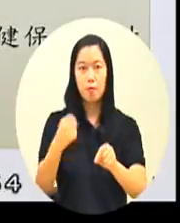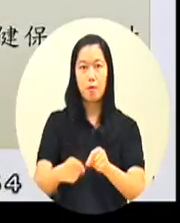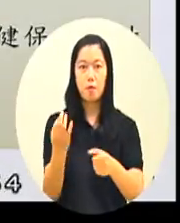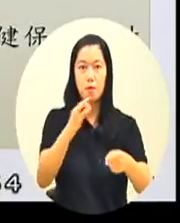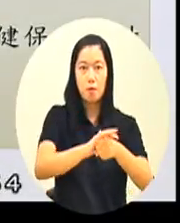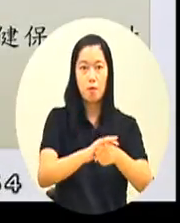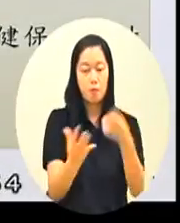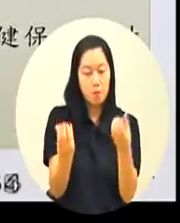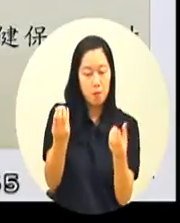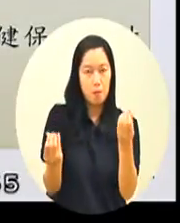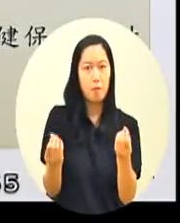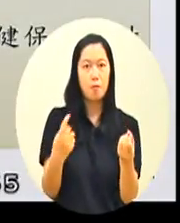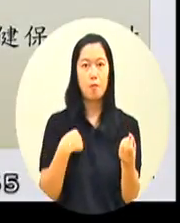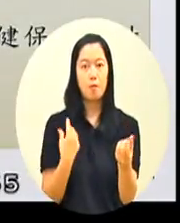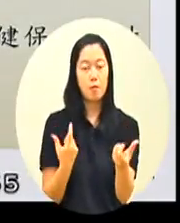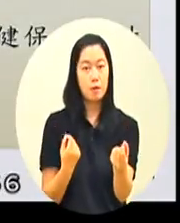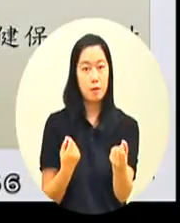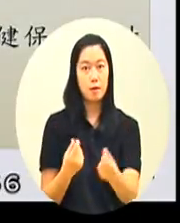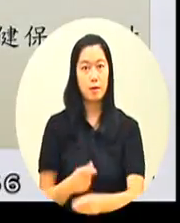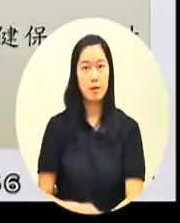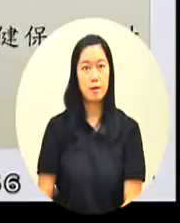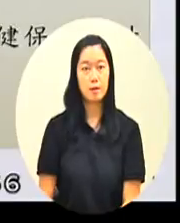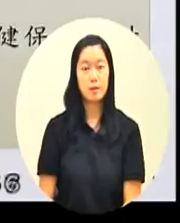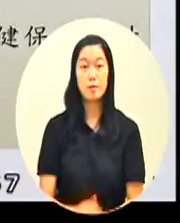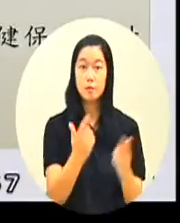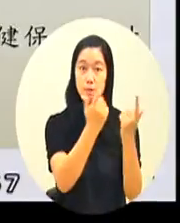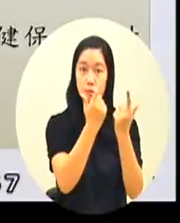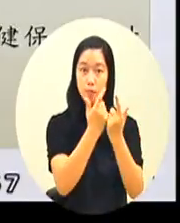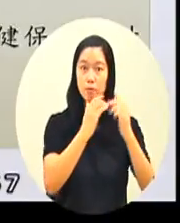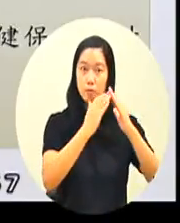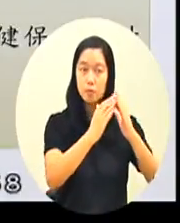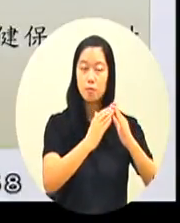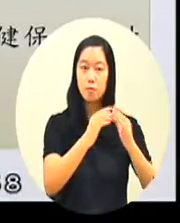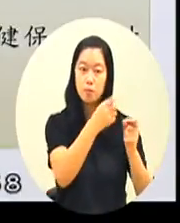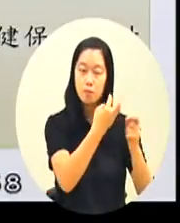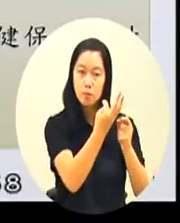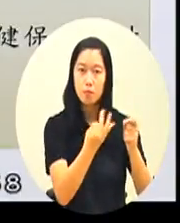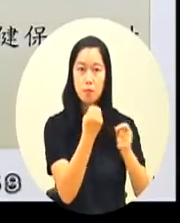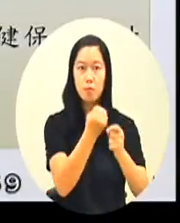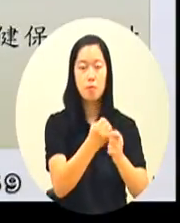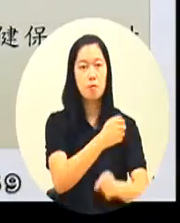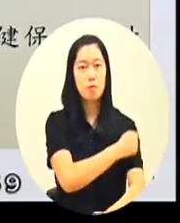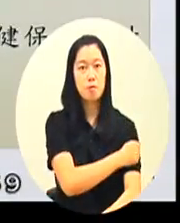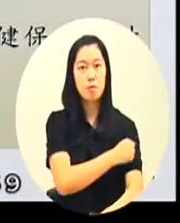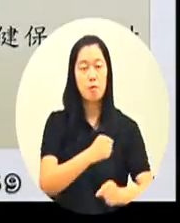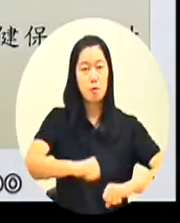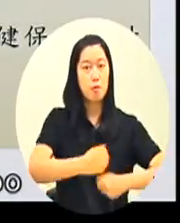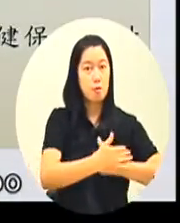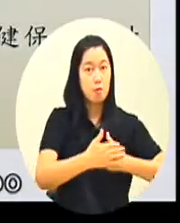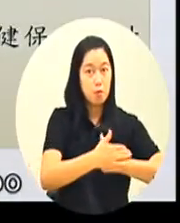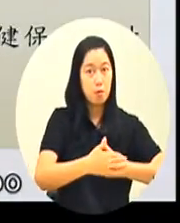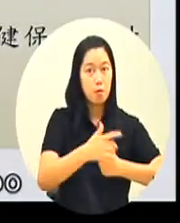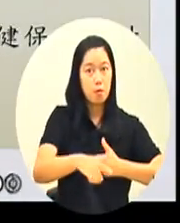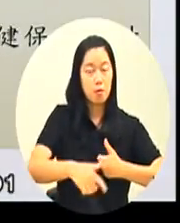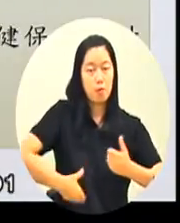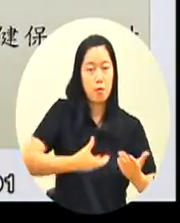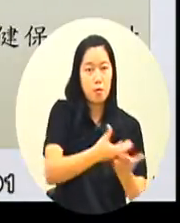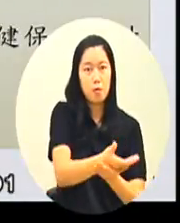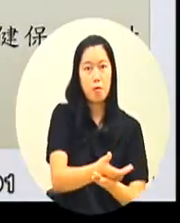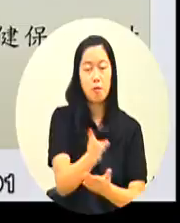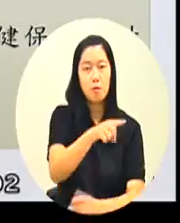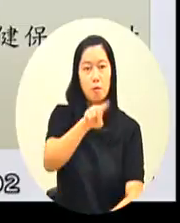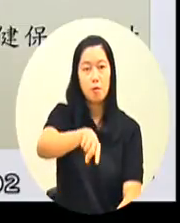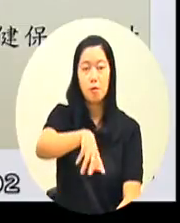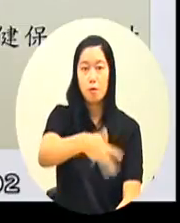来补助我们高雄市。也就是说，台北市这几年的劳健保大概他整个要负担